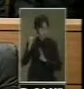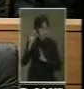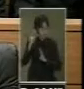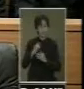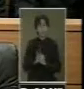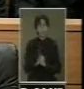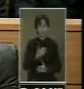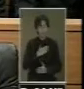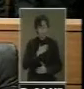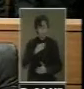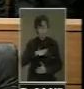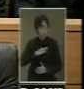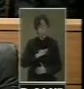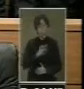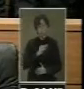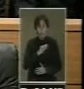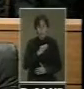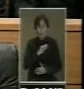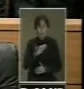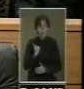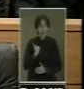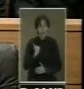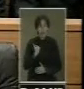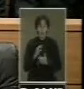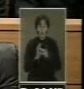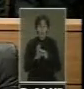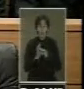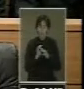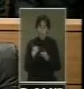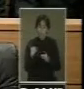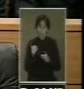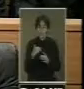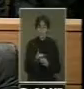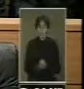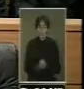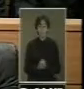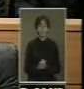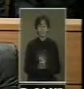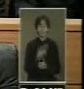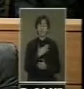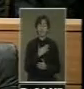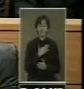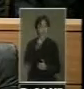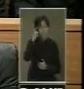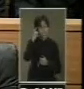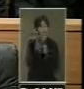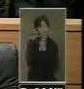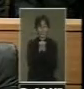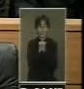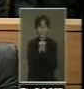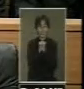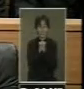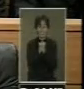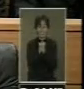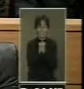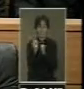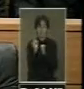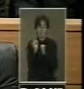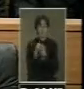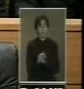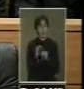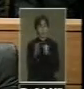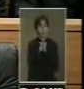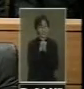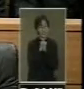ซึ่งผมก็กลัวจริงๆครับเราเคยชื่นชมว่าจีน แผ่นดินใหญ่นี่เท่าเทียม